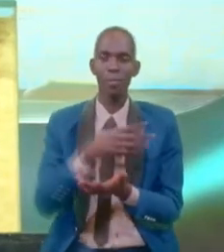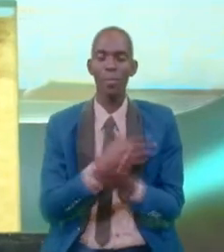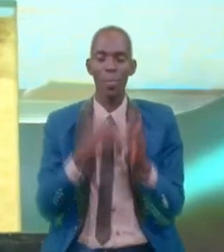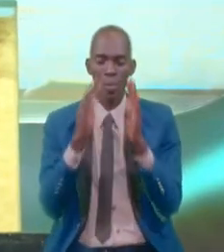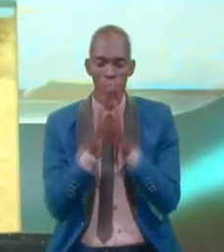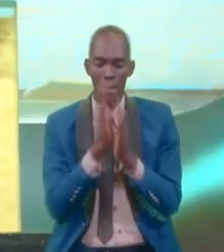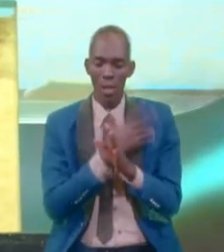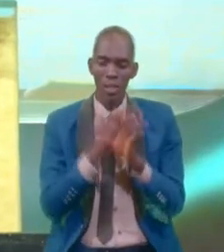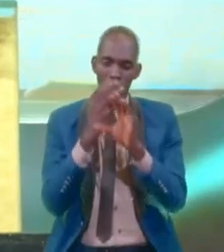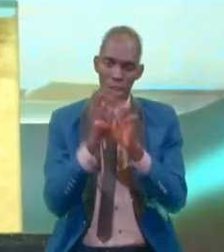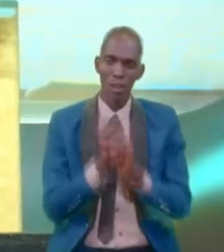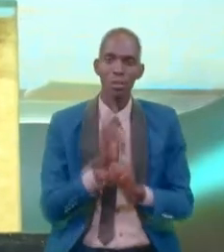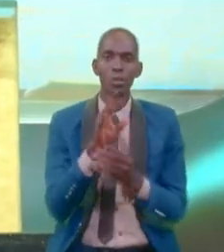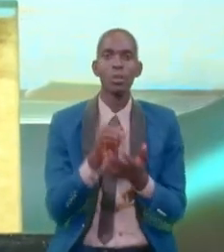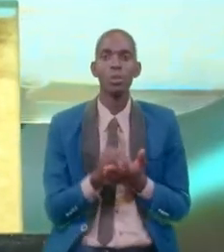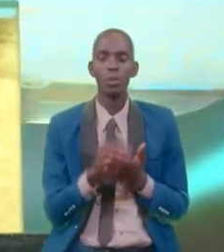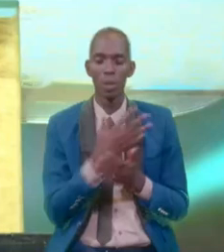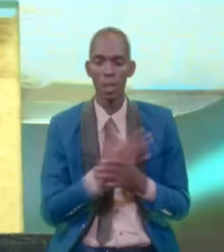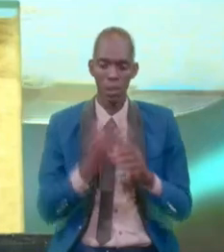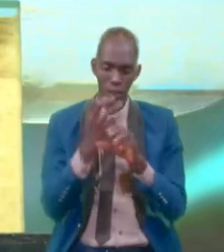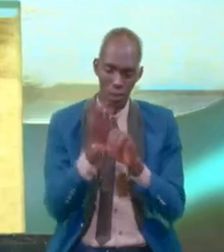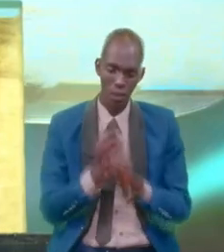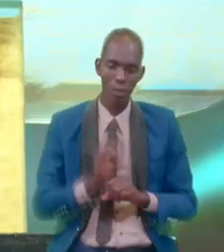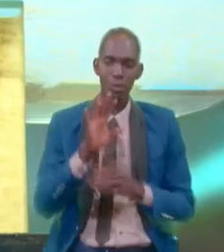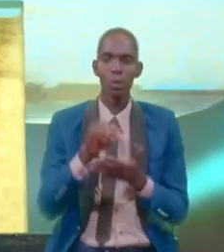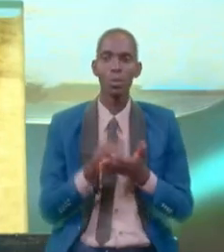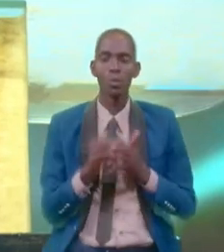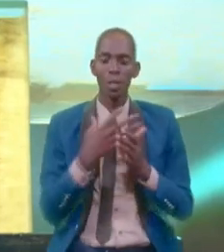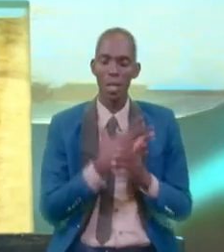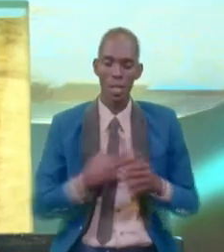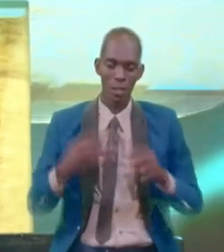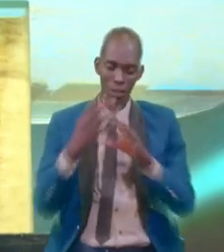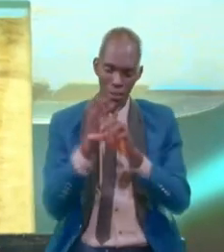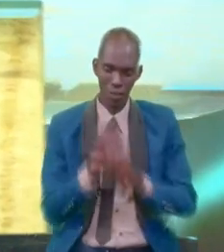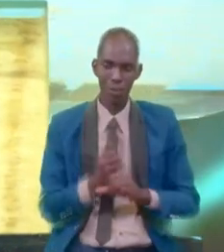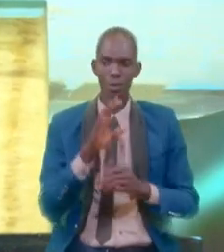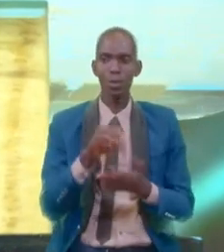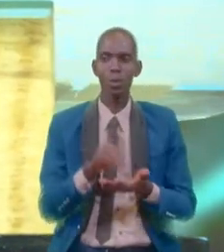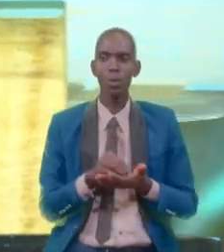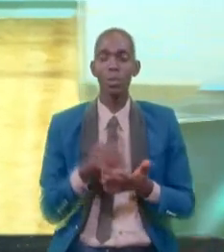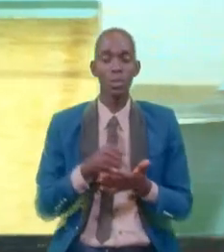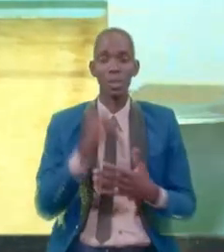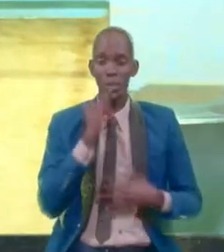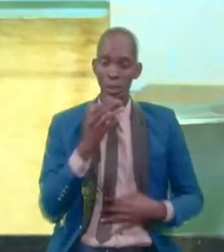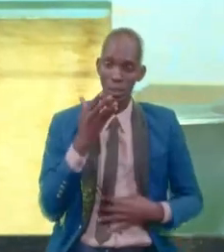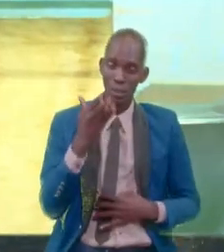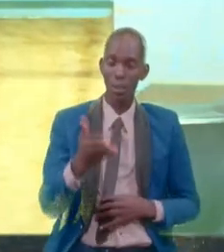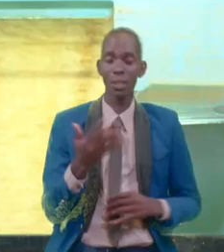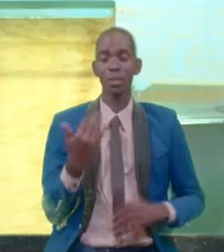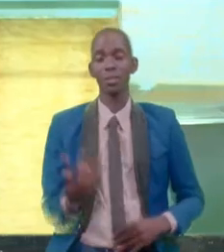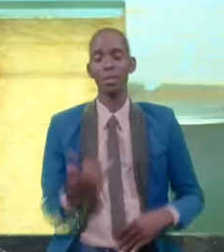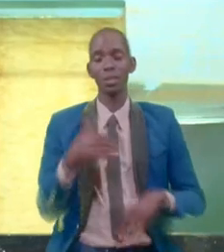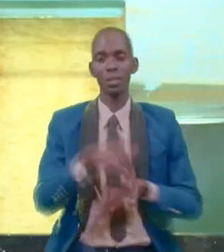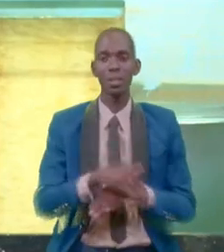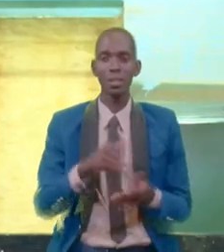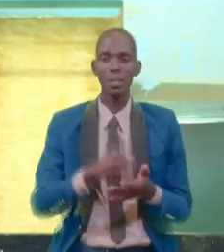prier et recevoir votre portion? Et recevez votre portion. Recevez votre portion. C'est là ce soir, c'est là ce